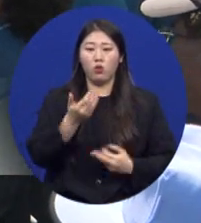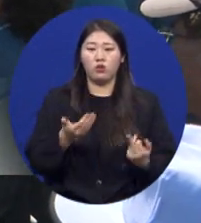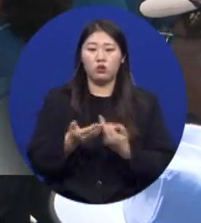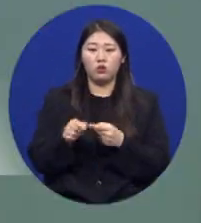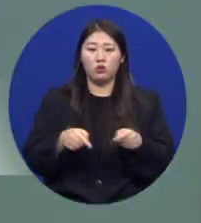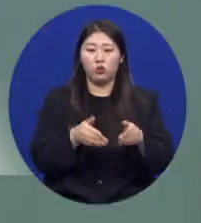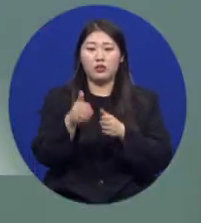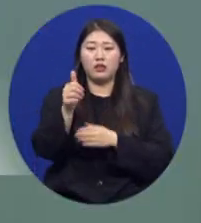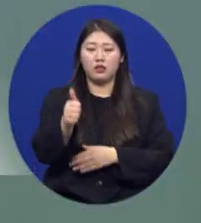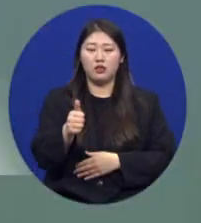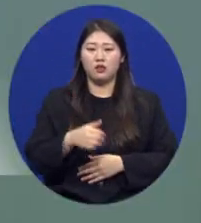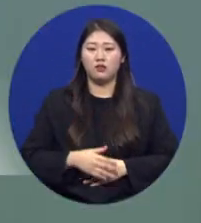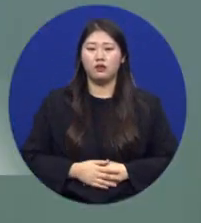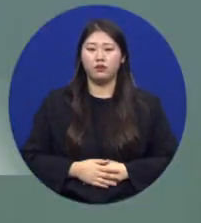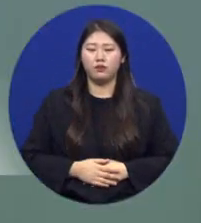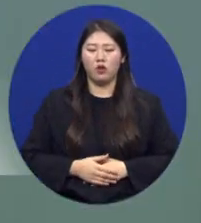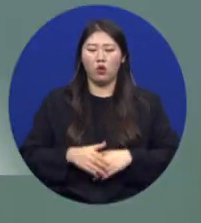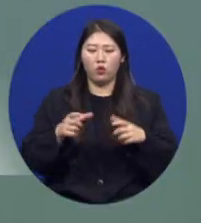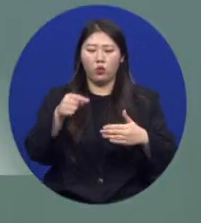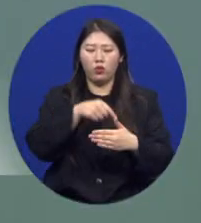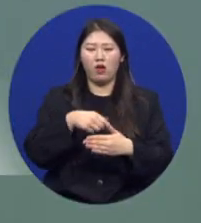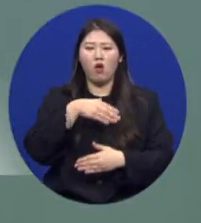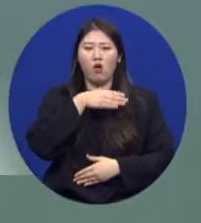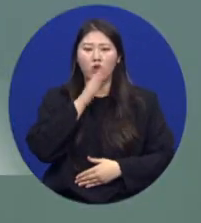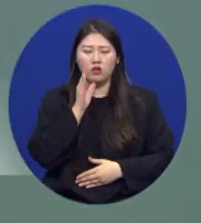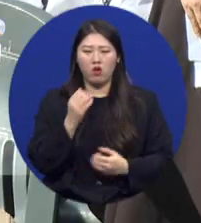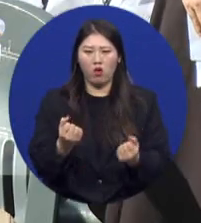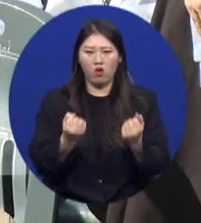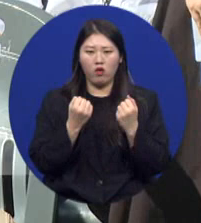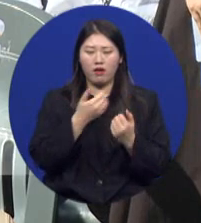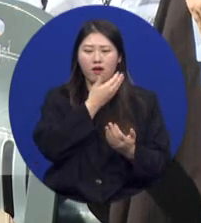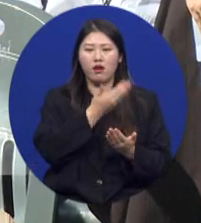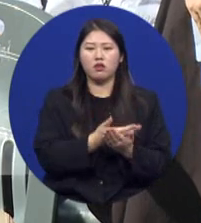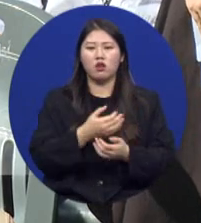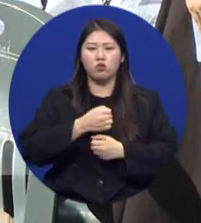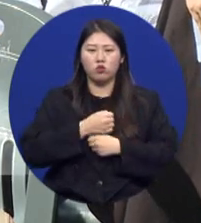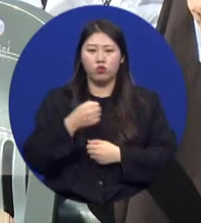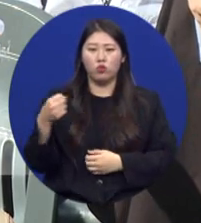제주도지사는 기념식에서 도내 어르신들의 건강이 가장 중요하다며